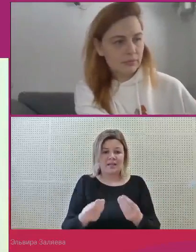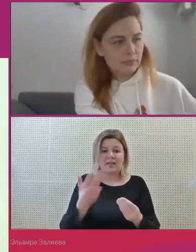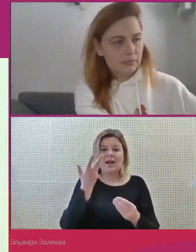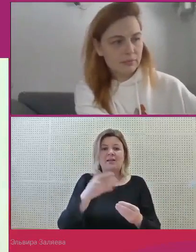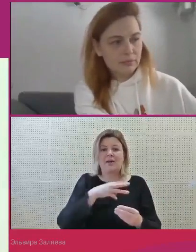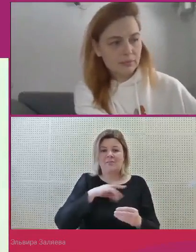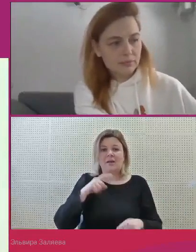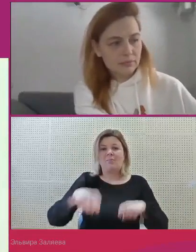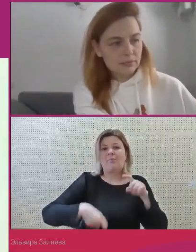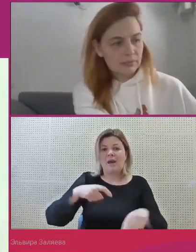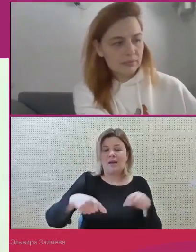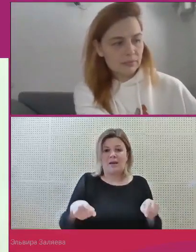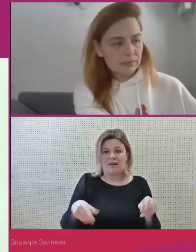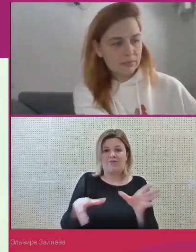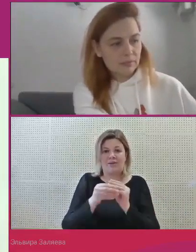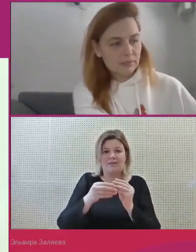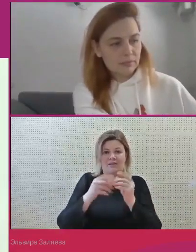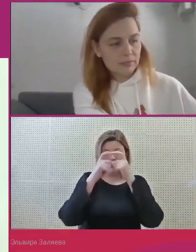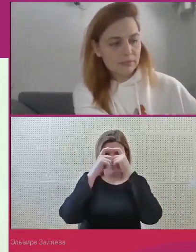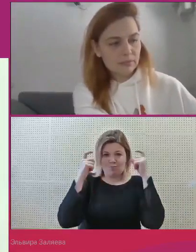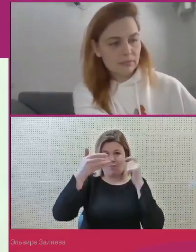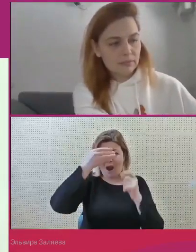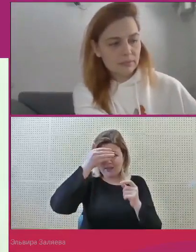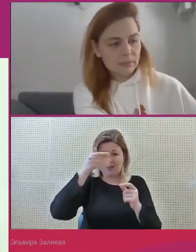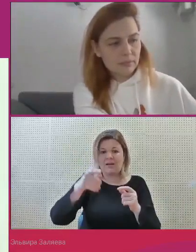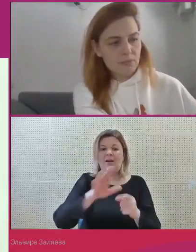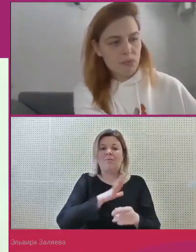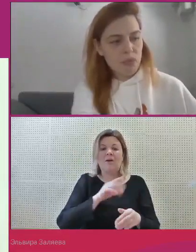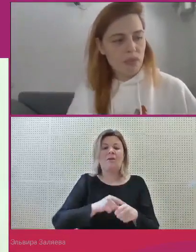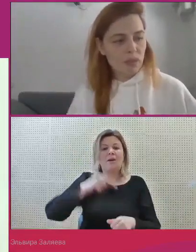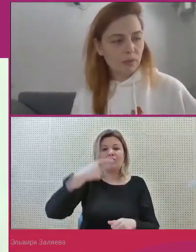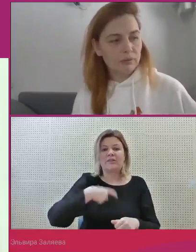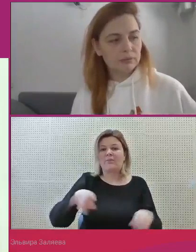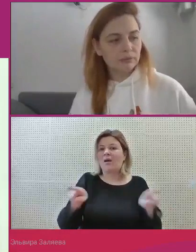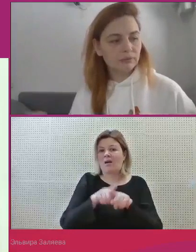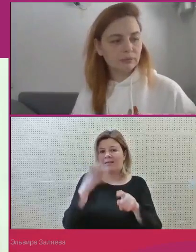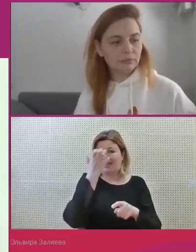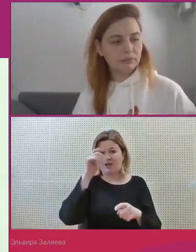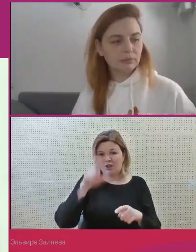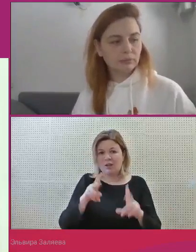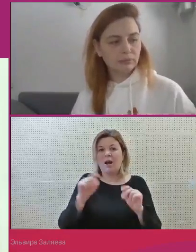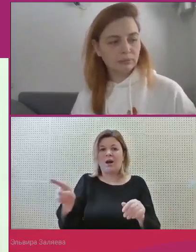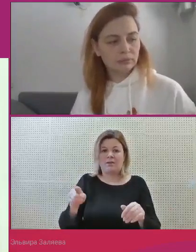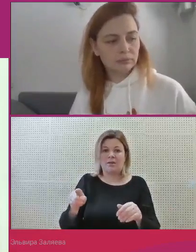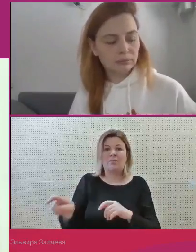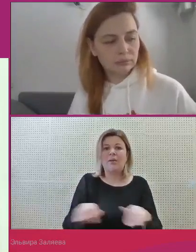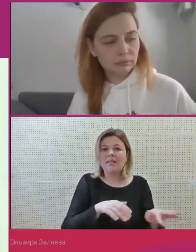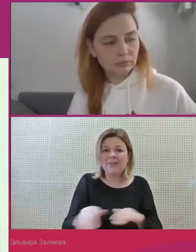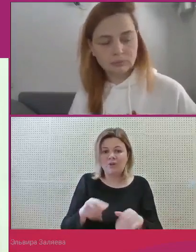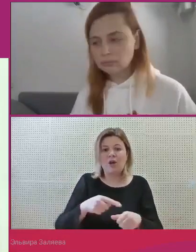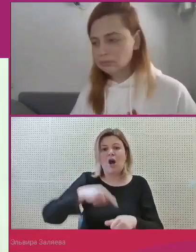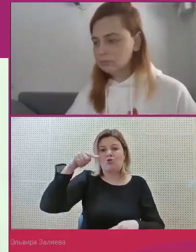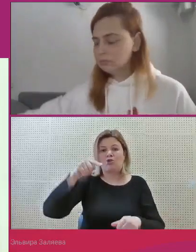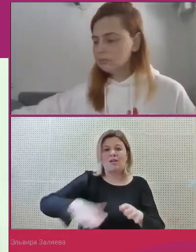как незрячим человеком, как они передвигаются, ощущение пространства вообще было другое, кажется, что ты прошел чуть-чуть, а на